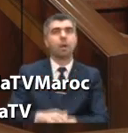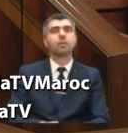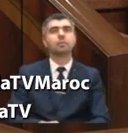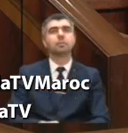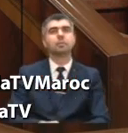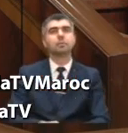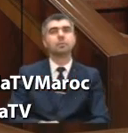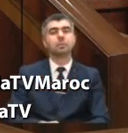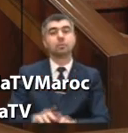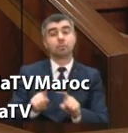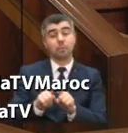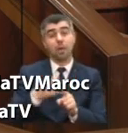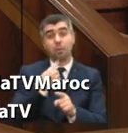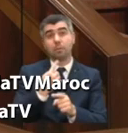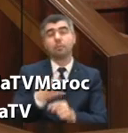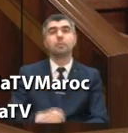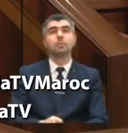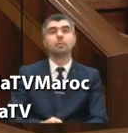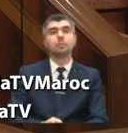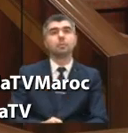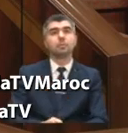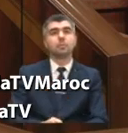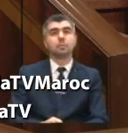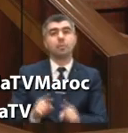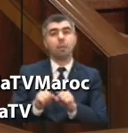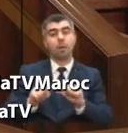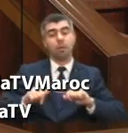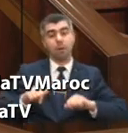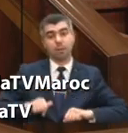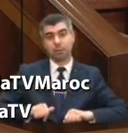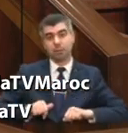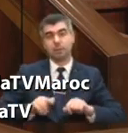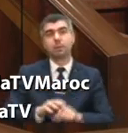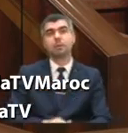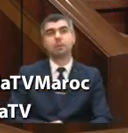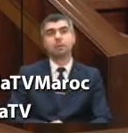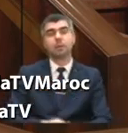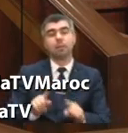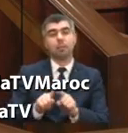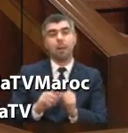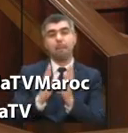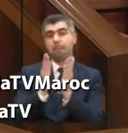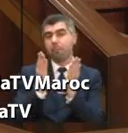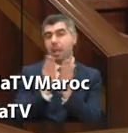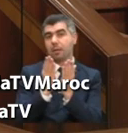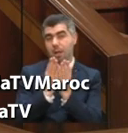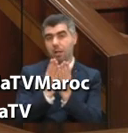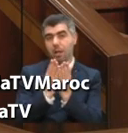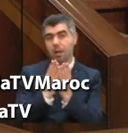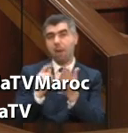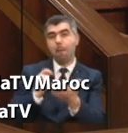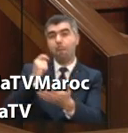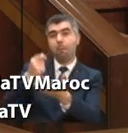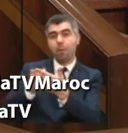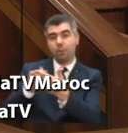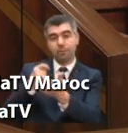كورونا. وهنا أحيل على التصريح سيد الوزير بخصوص المدارس الخاصة اللي تصرحات